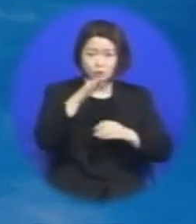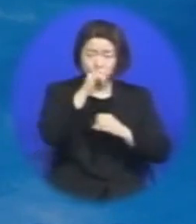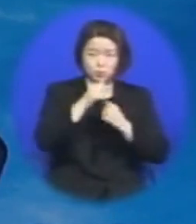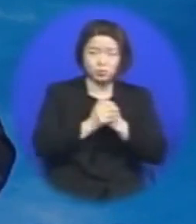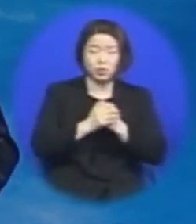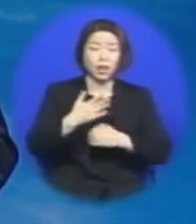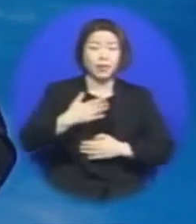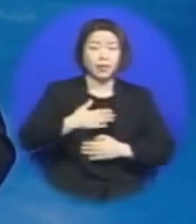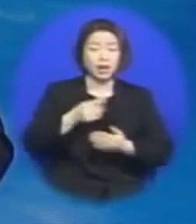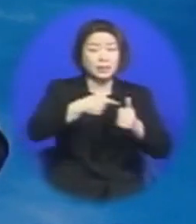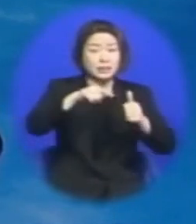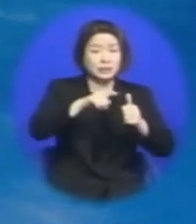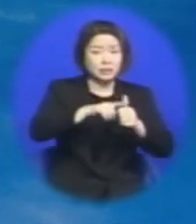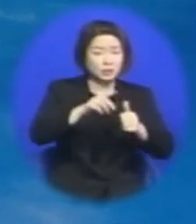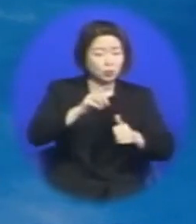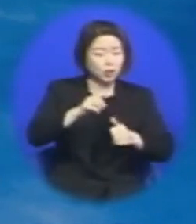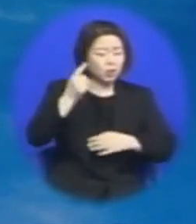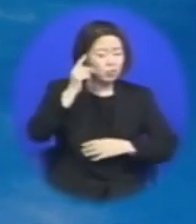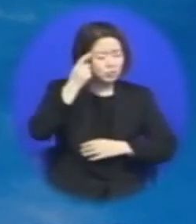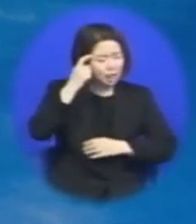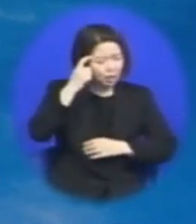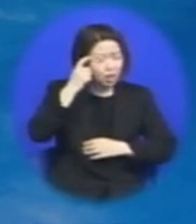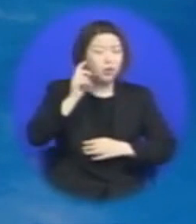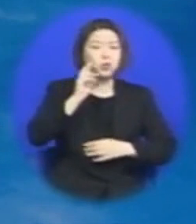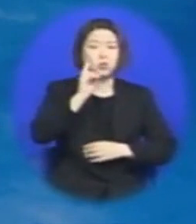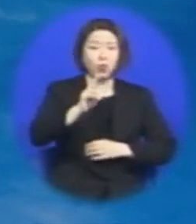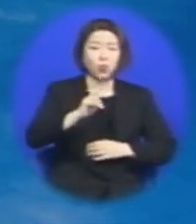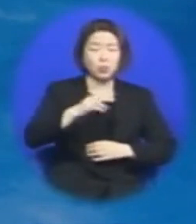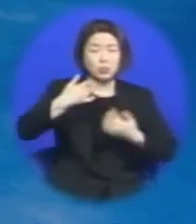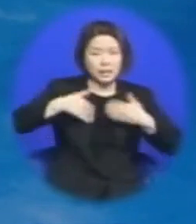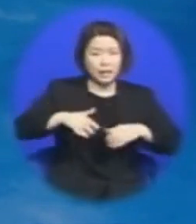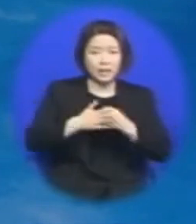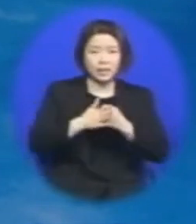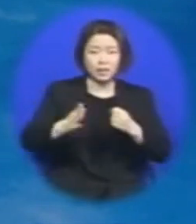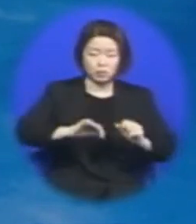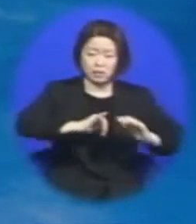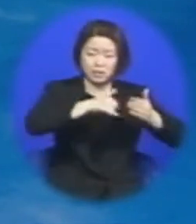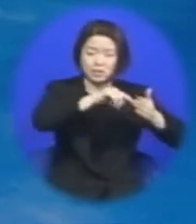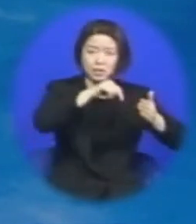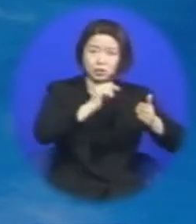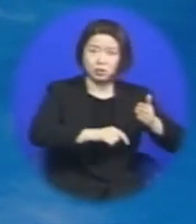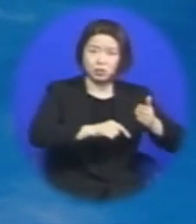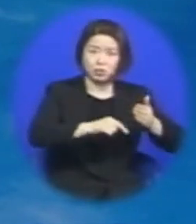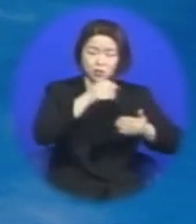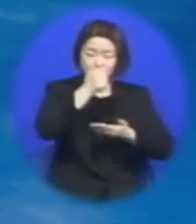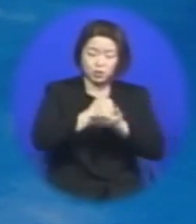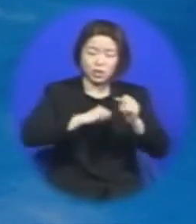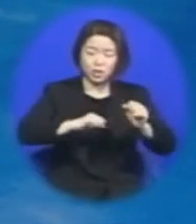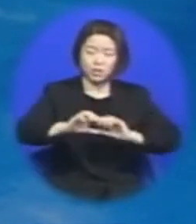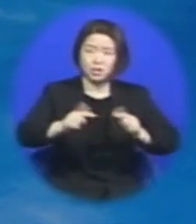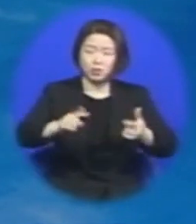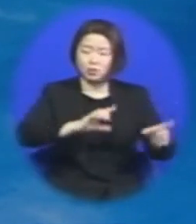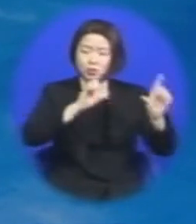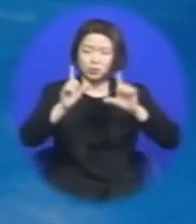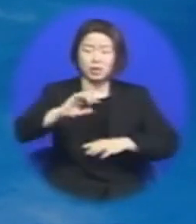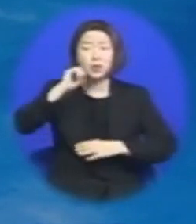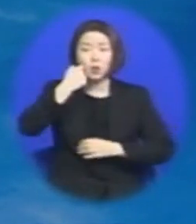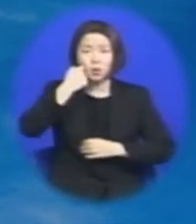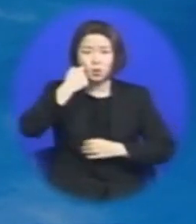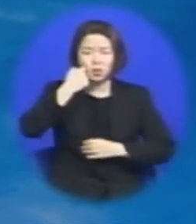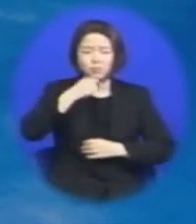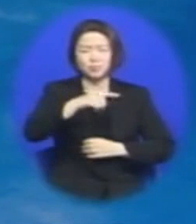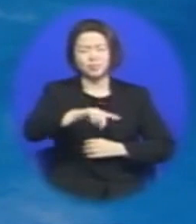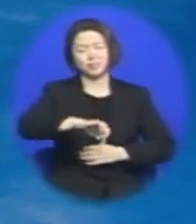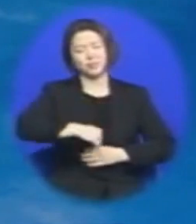나는 의지도 너무 약해서 죄 안 짓고 살기 어려워요 속은 거예요 절대로 세상에